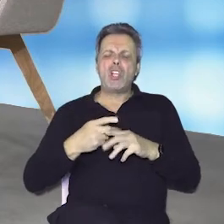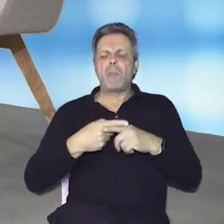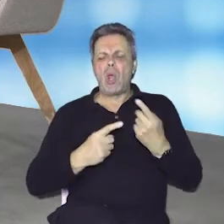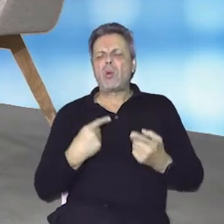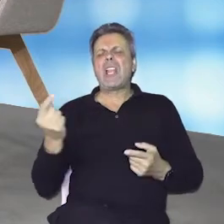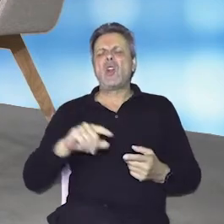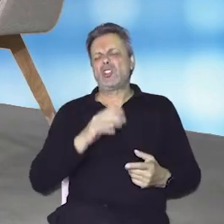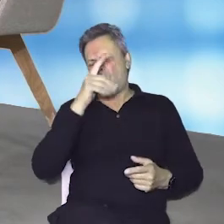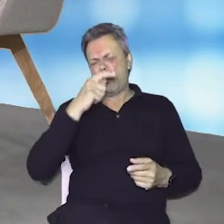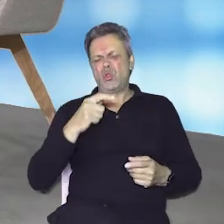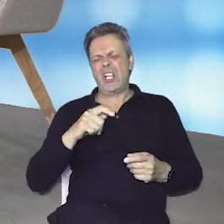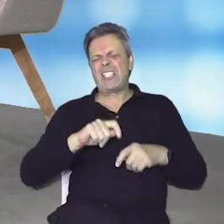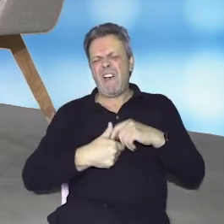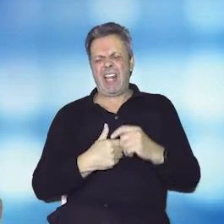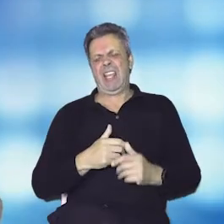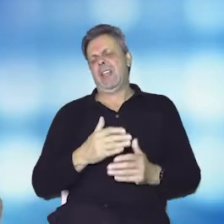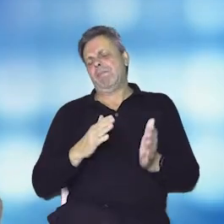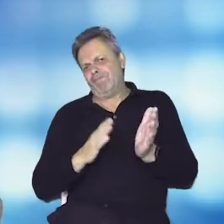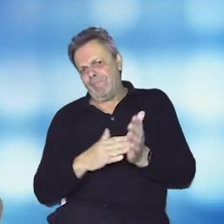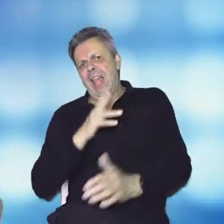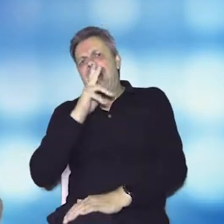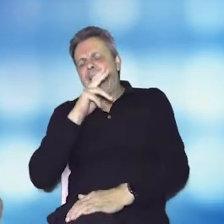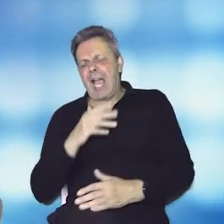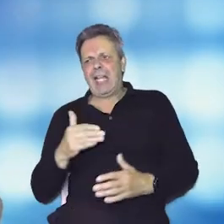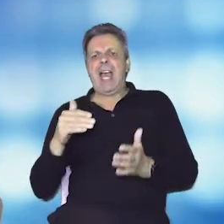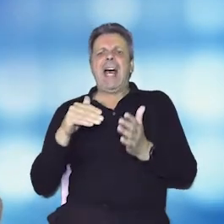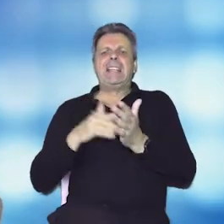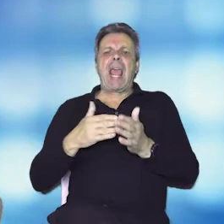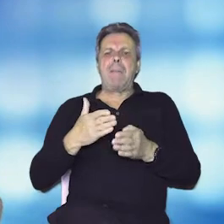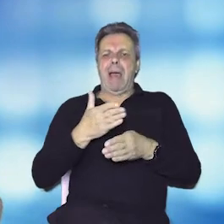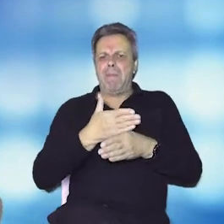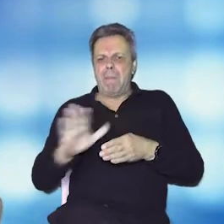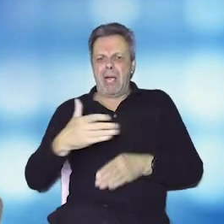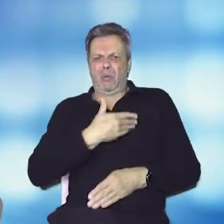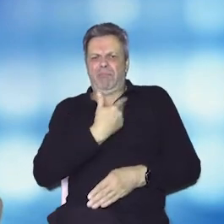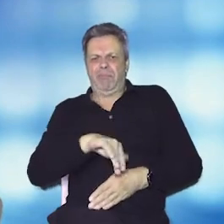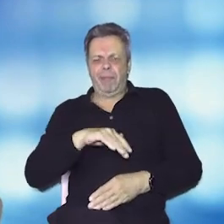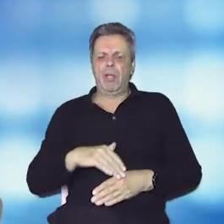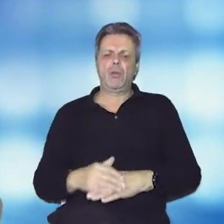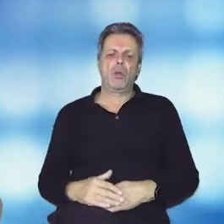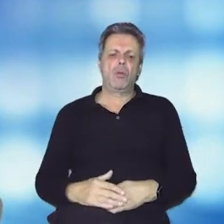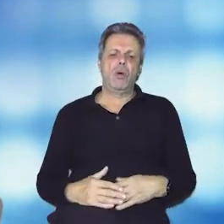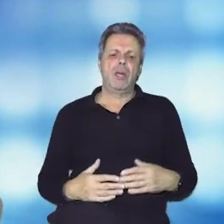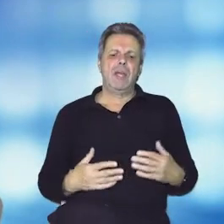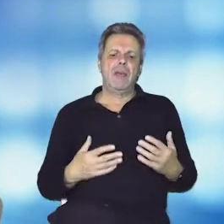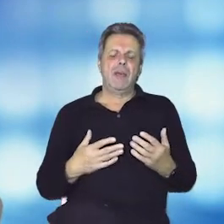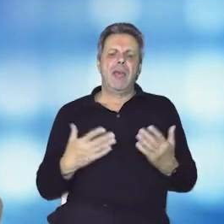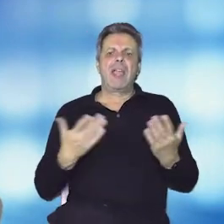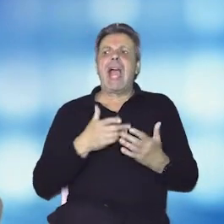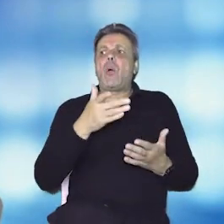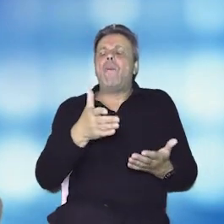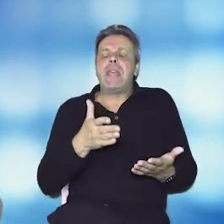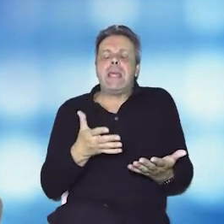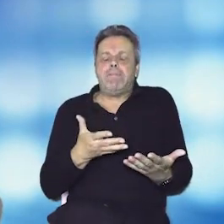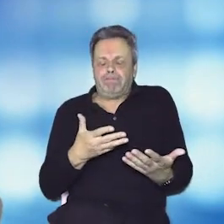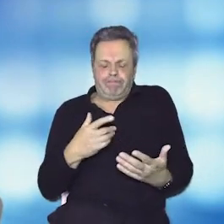ružne stvari, do pojave karcinoma, znači treba odstraniti dojku i tako dalje. Kako se vi nosite s